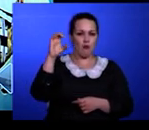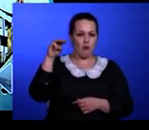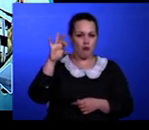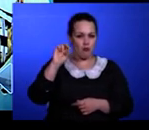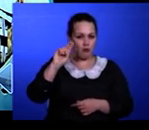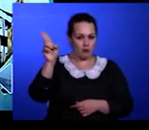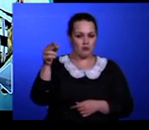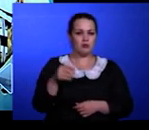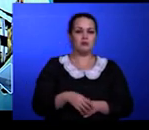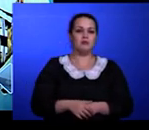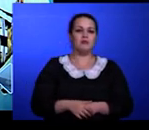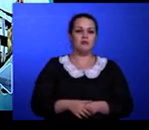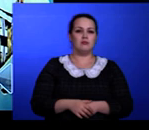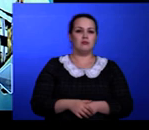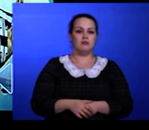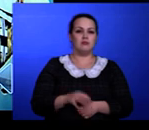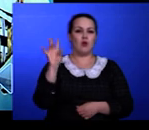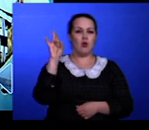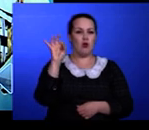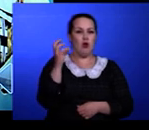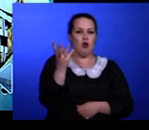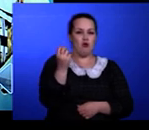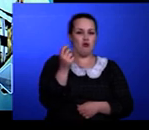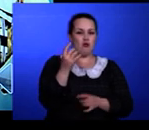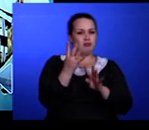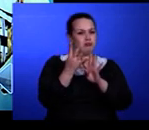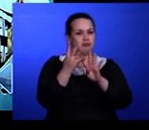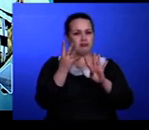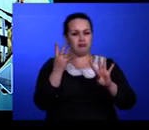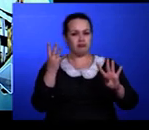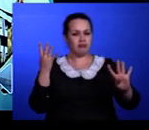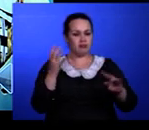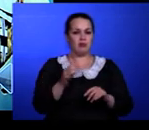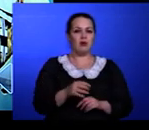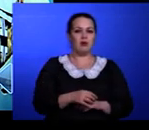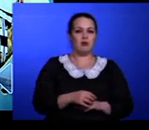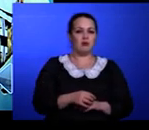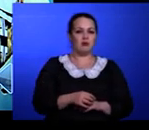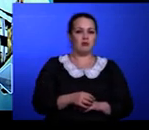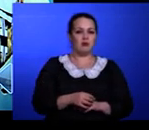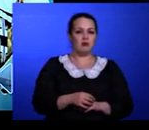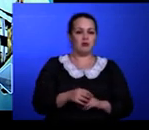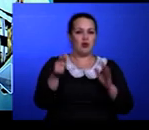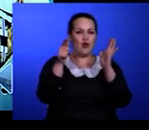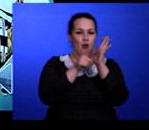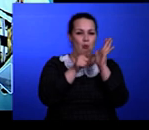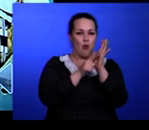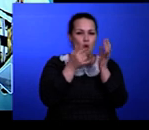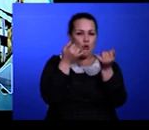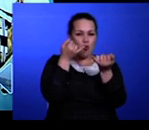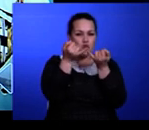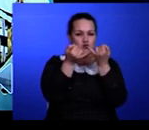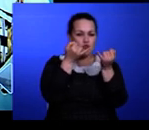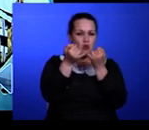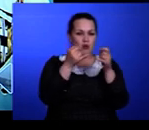но не успели они собрать строй как сверху ринулась семерка желтоватых